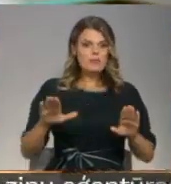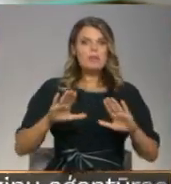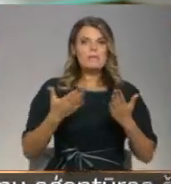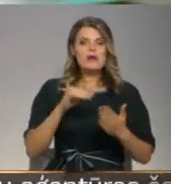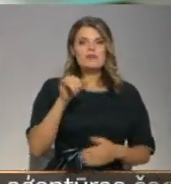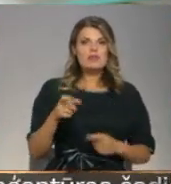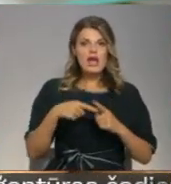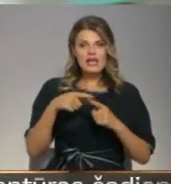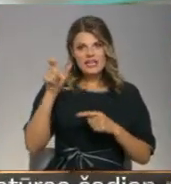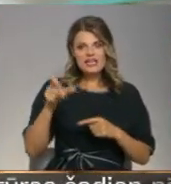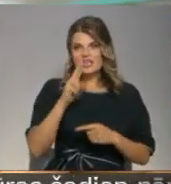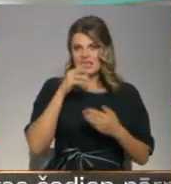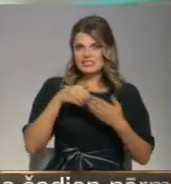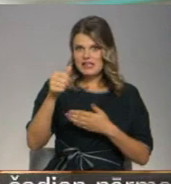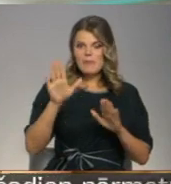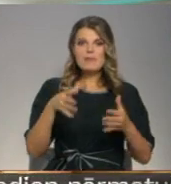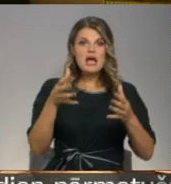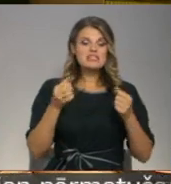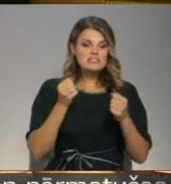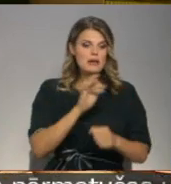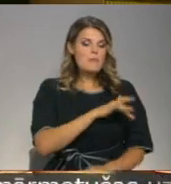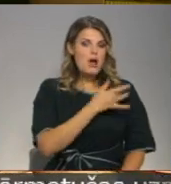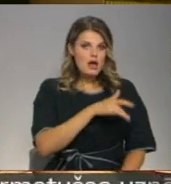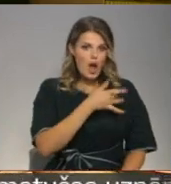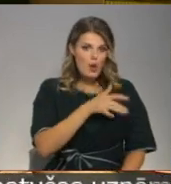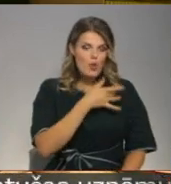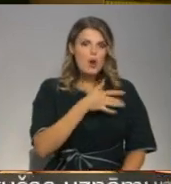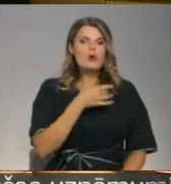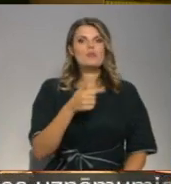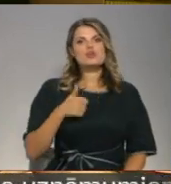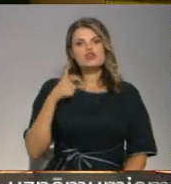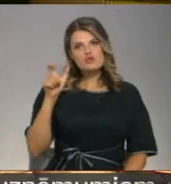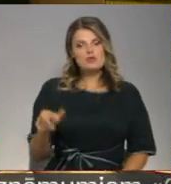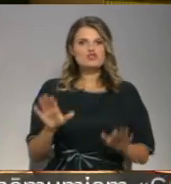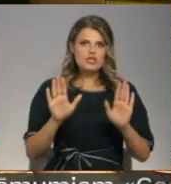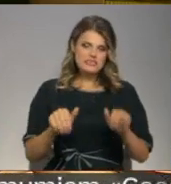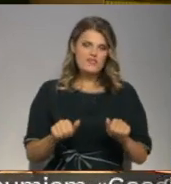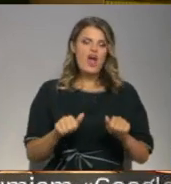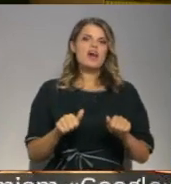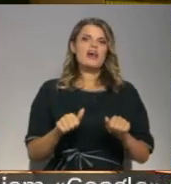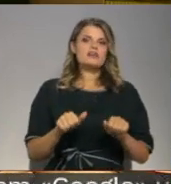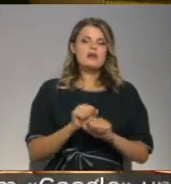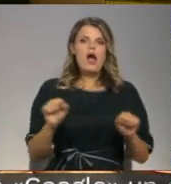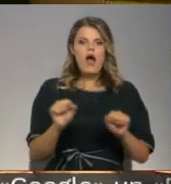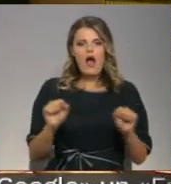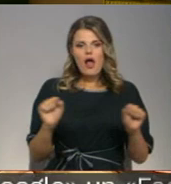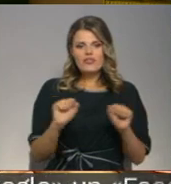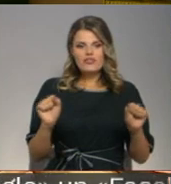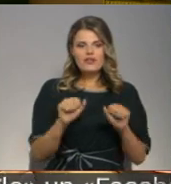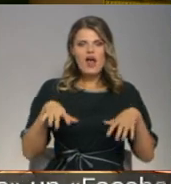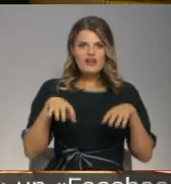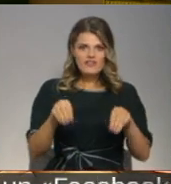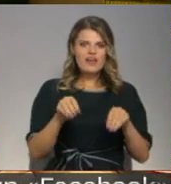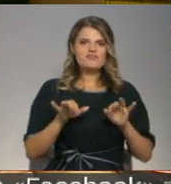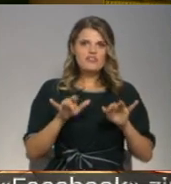ja īrnieks nemaksās par saņemtajiem pakalpojumiem, īpašnieks varēs ātrāk